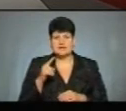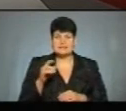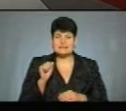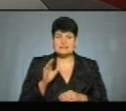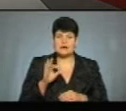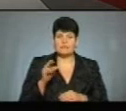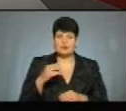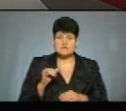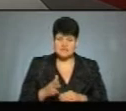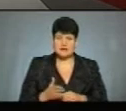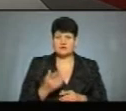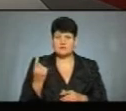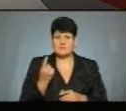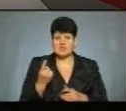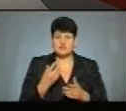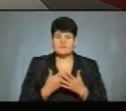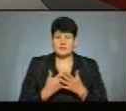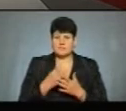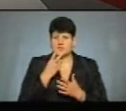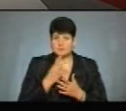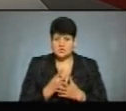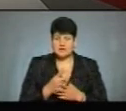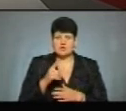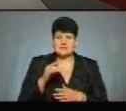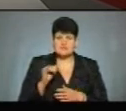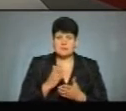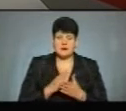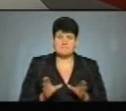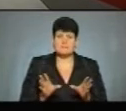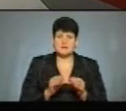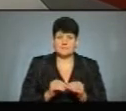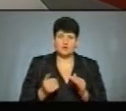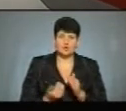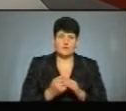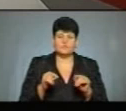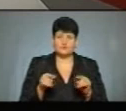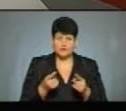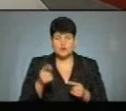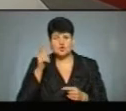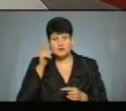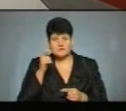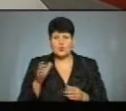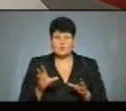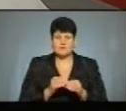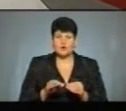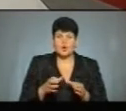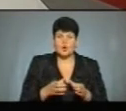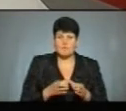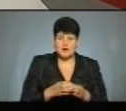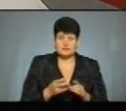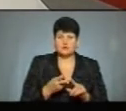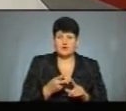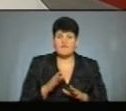Якщо перший варіант передбачає, що Заводське має в перспективі приєднатися до новоствореної Чортківської об'єднаної громади, то другий варіант